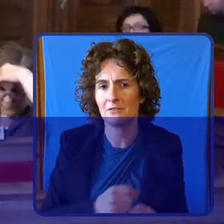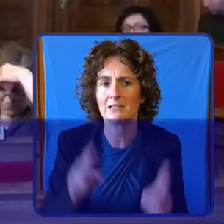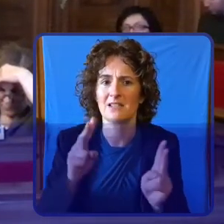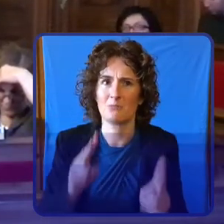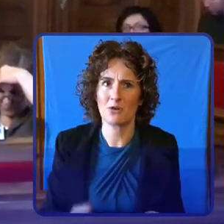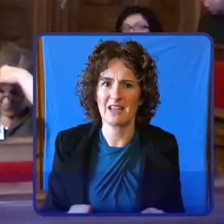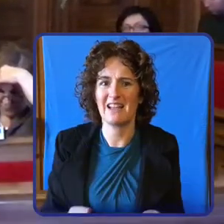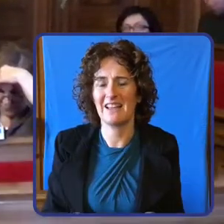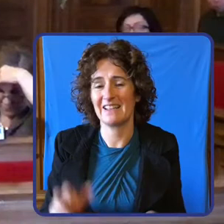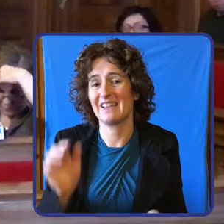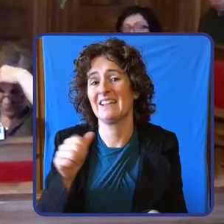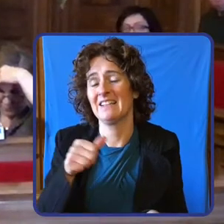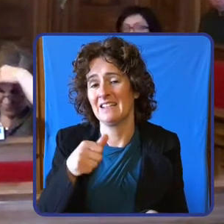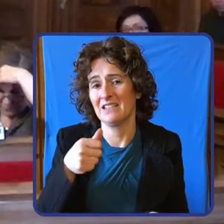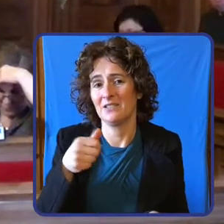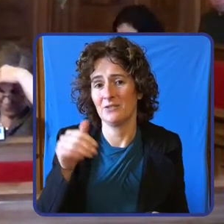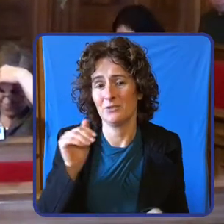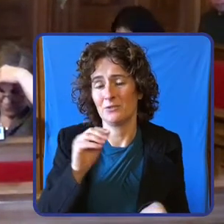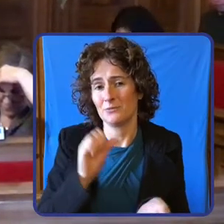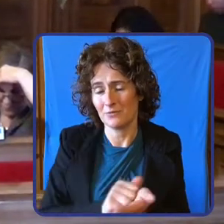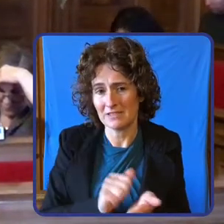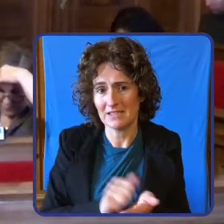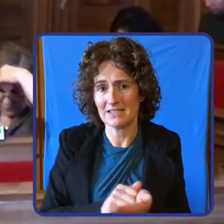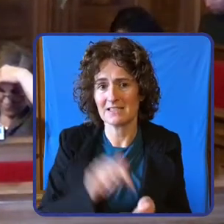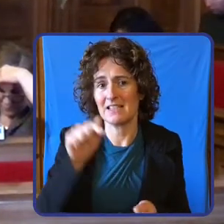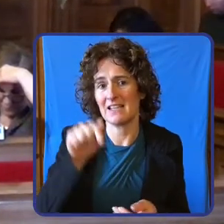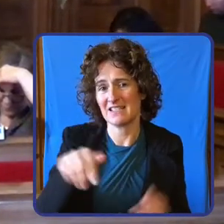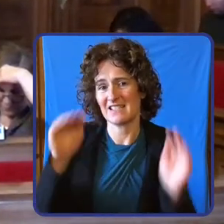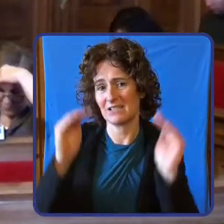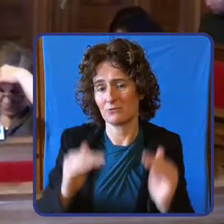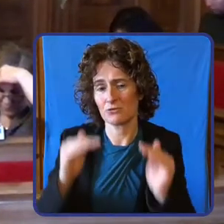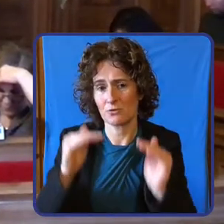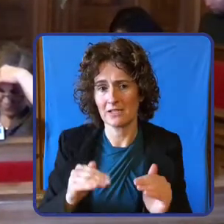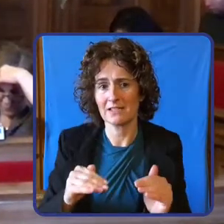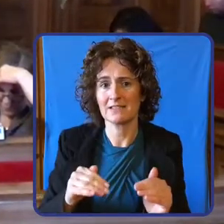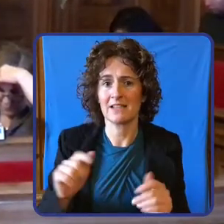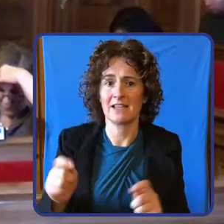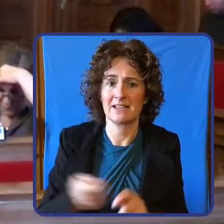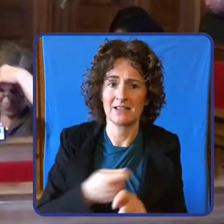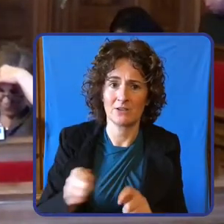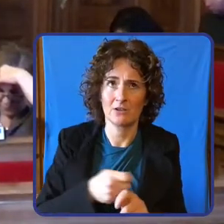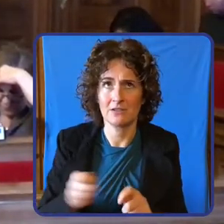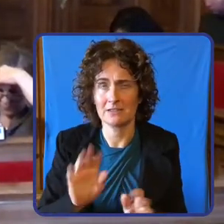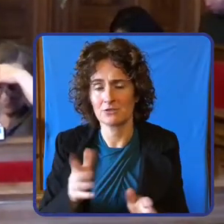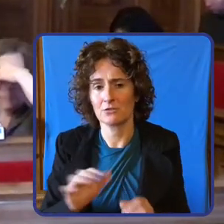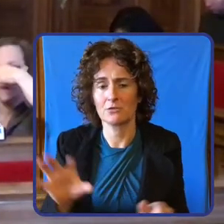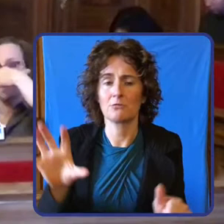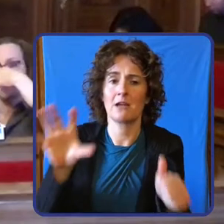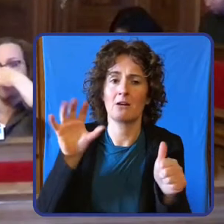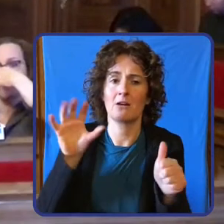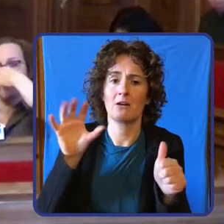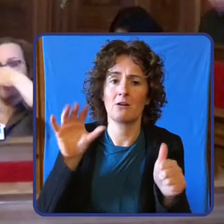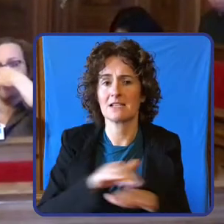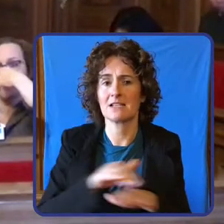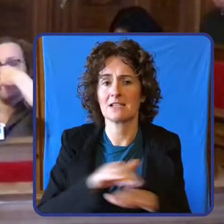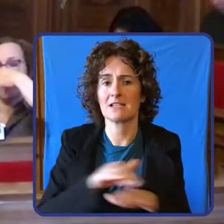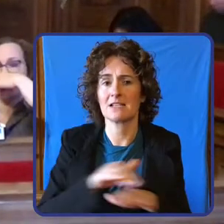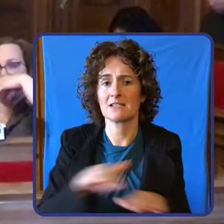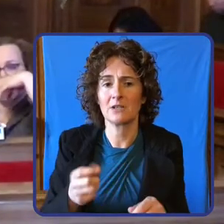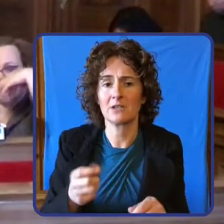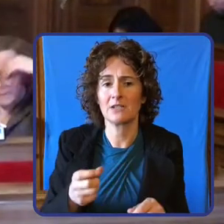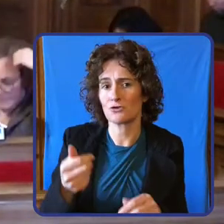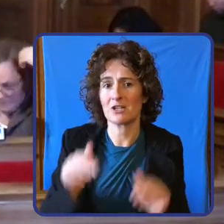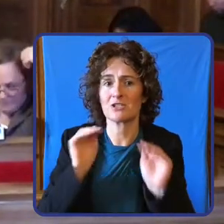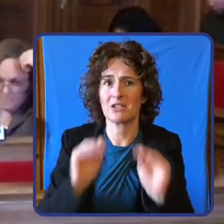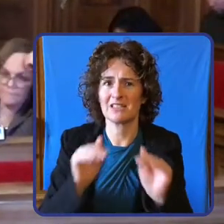viszont csak csekély mértékben emelkedtek. Ugye ennek a kompenzálására beterveztünk egy 600 millió forintos állami rezsitámogatást, ugye